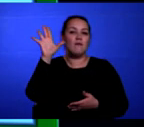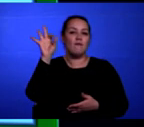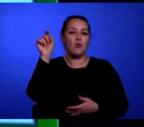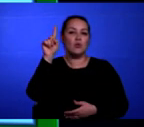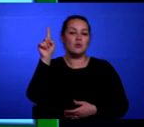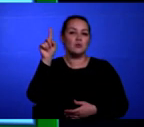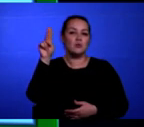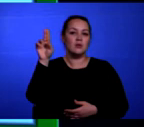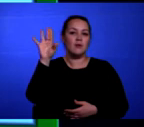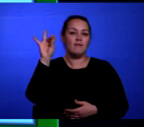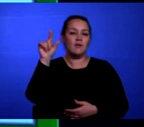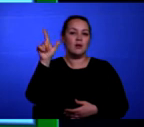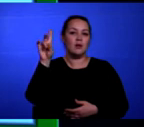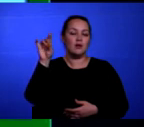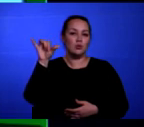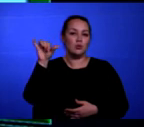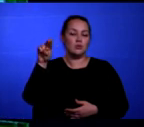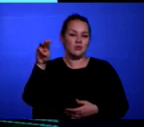построить дворец